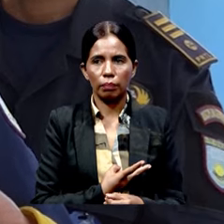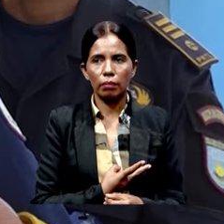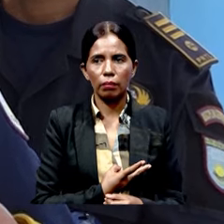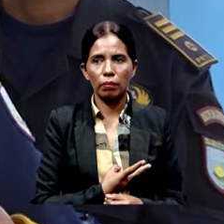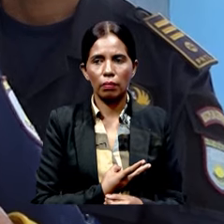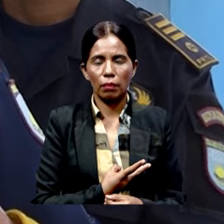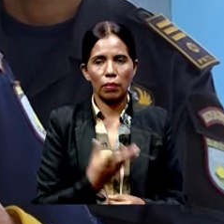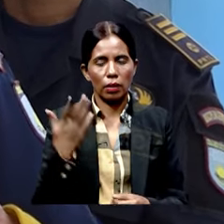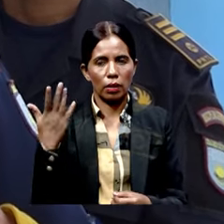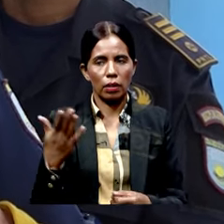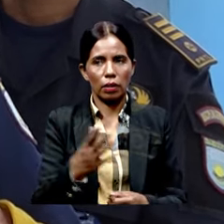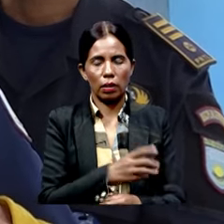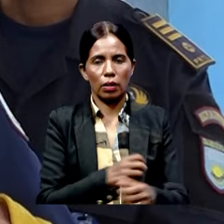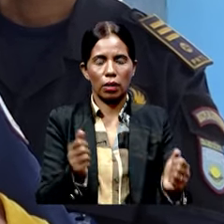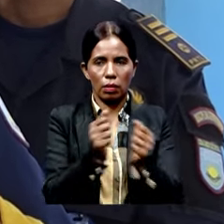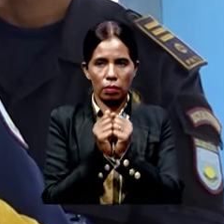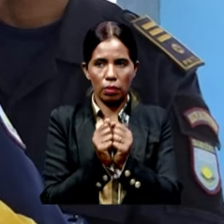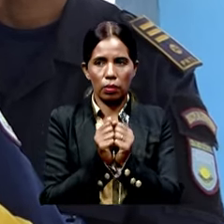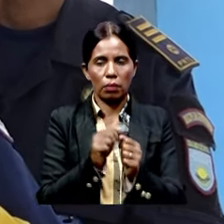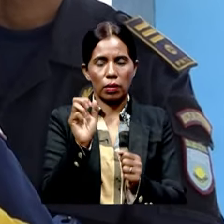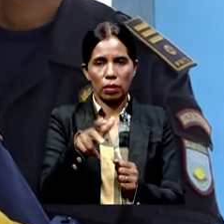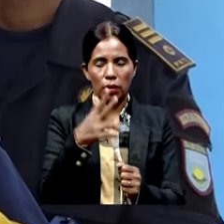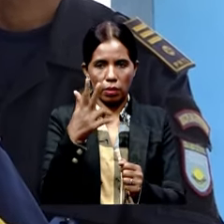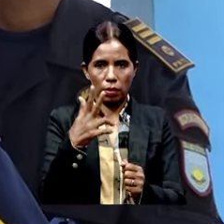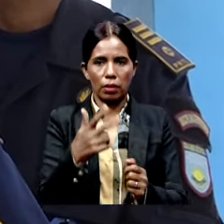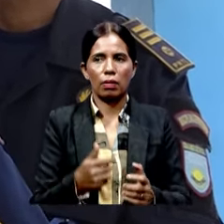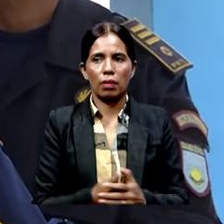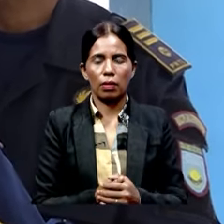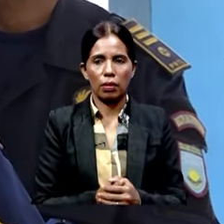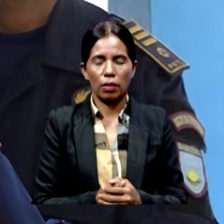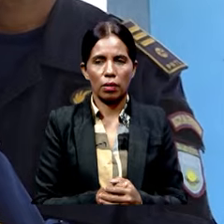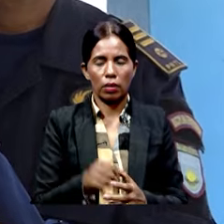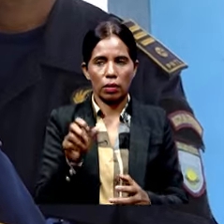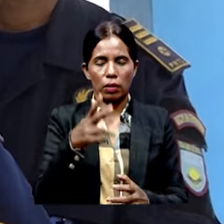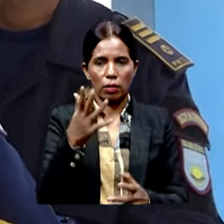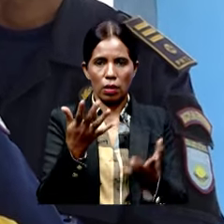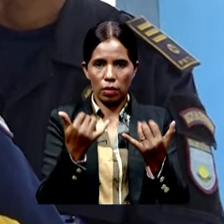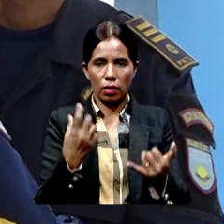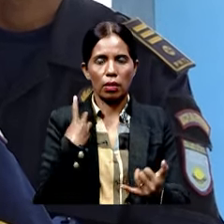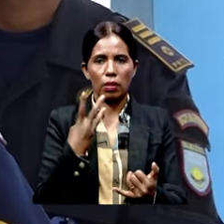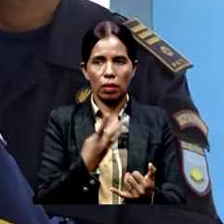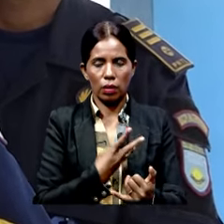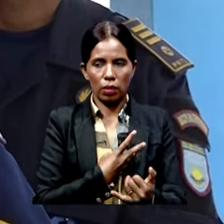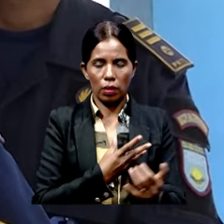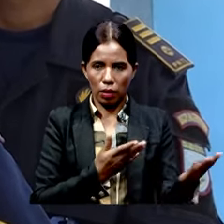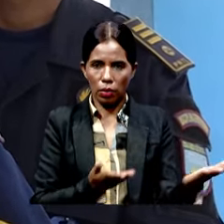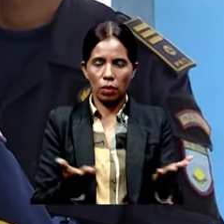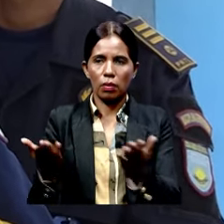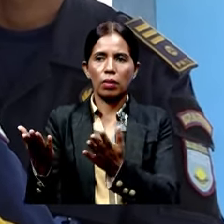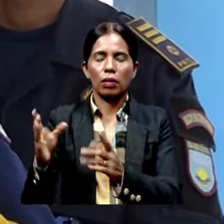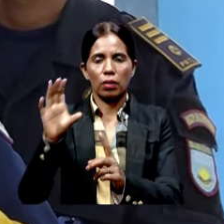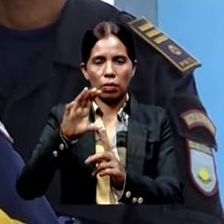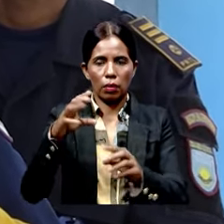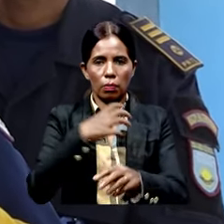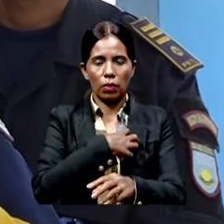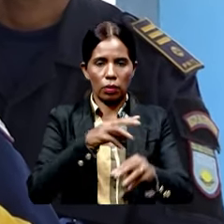ia accident traffic nene hamutu ki ha Sanur Sintolu ia San Sintolu ne agora rau kita loro na maya komando